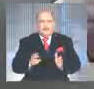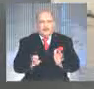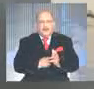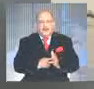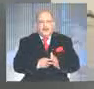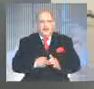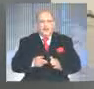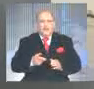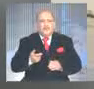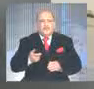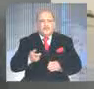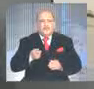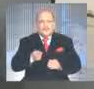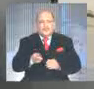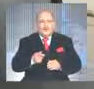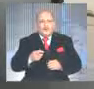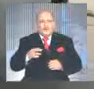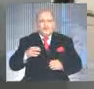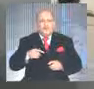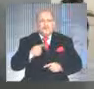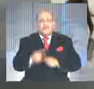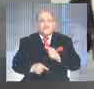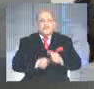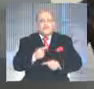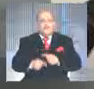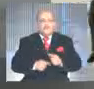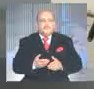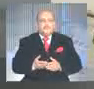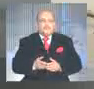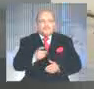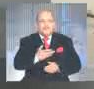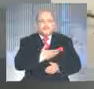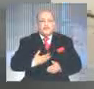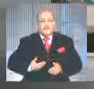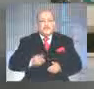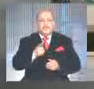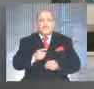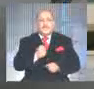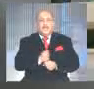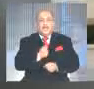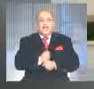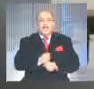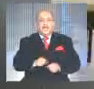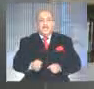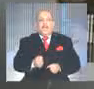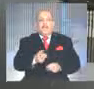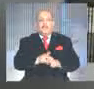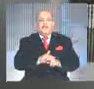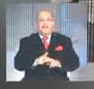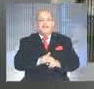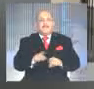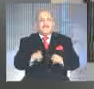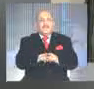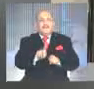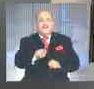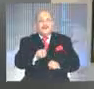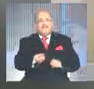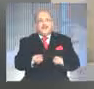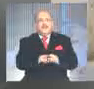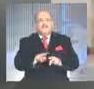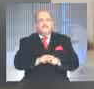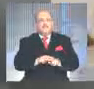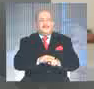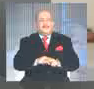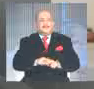منين يخرج. احد ممثلي النقابه الجهويه لقوات الامن اكد انه سيتم تعزيز مركز الامن بالشراردة بالحاجيات